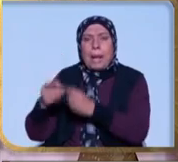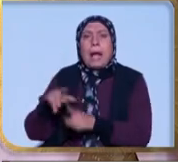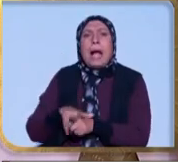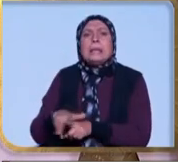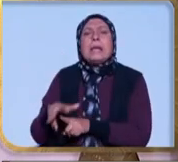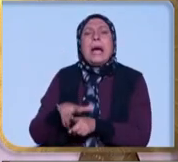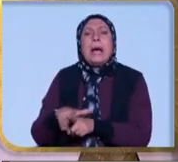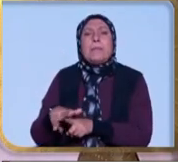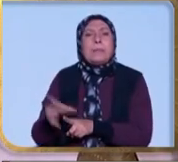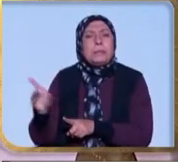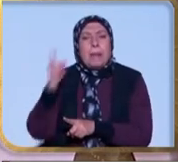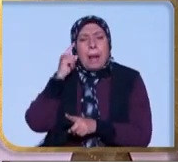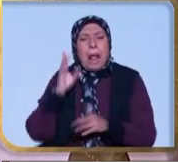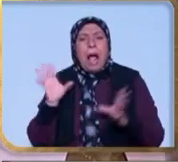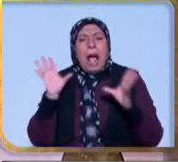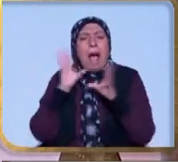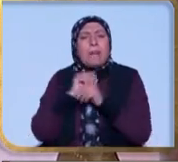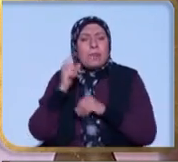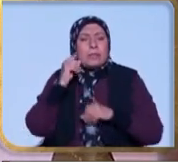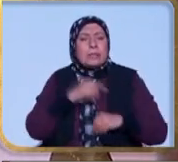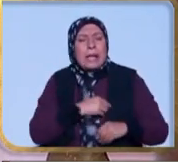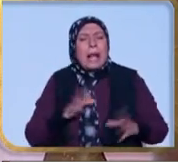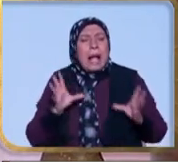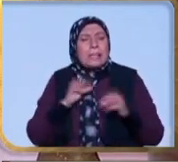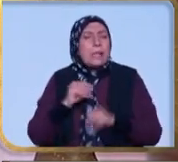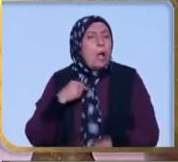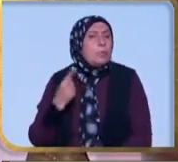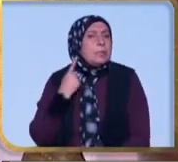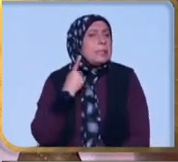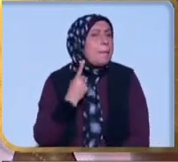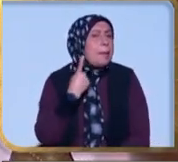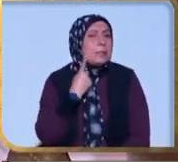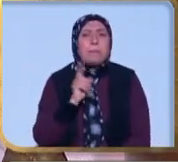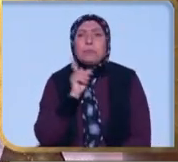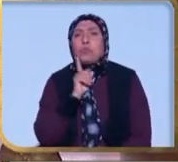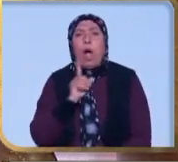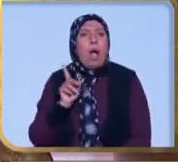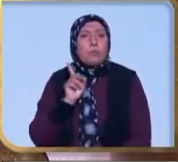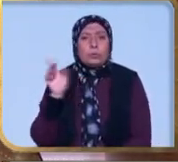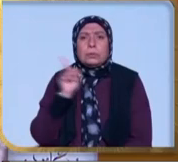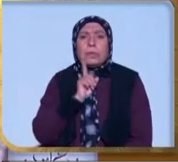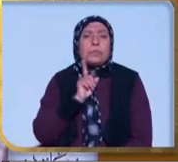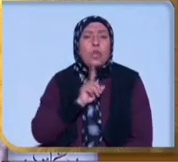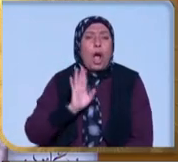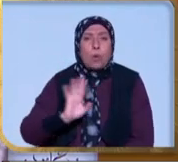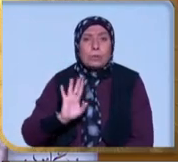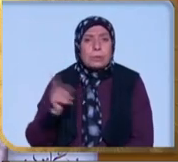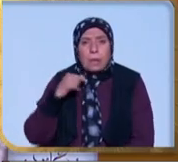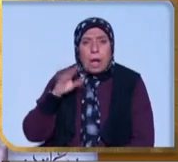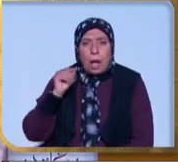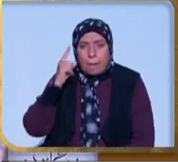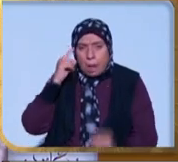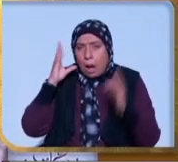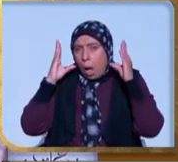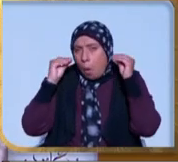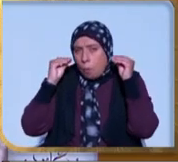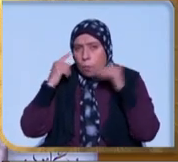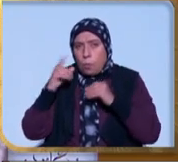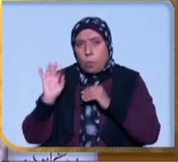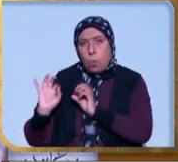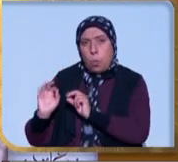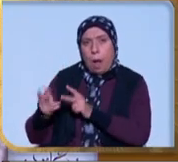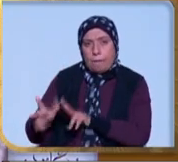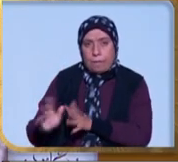مش لا بيسمعوا ولا بيشوفوا، ولا عايزين يسمعوا ولا عايزين يشوفوا ولا عايزين يعتبروا. وظل سيدنا موسى على الحال